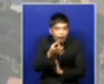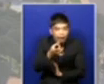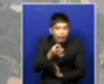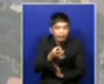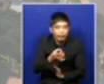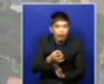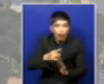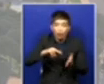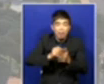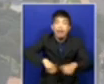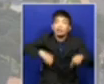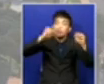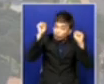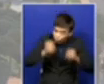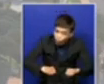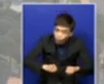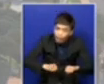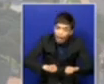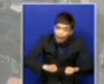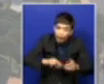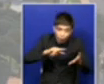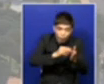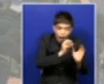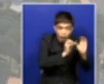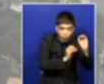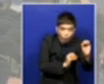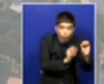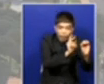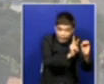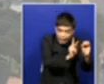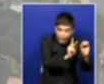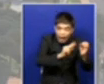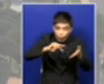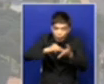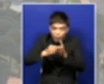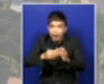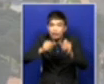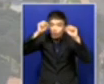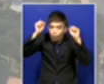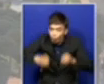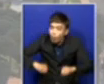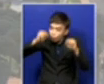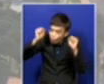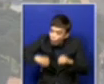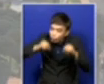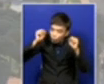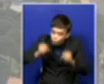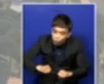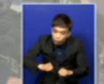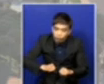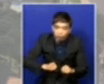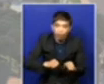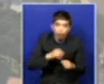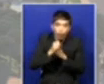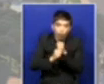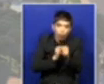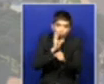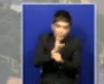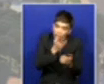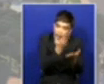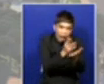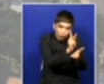ว่าตกลงไงก็ตกลง6ปีมานี้ก็เลยกู้กระจายไงฮะท่านประธ